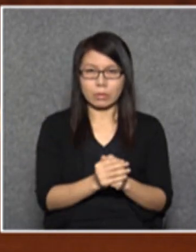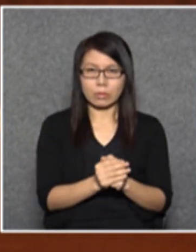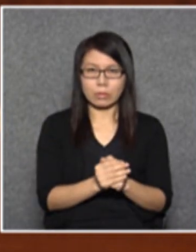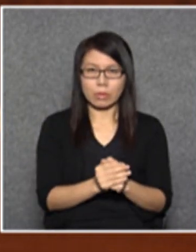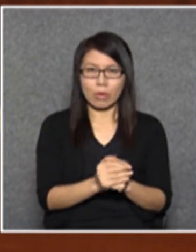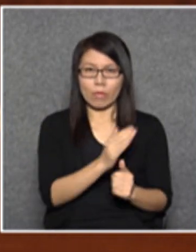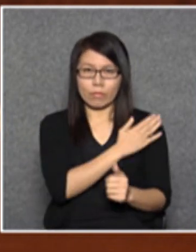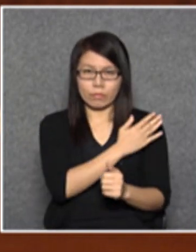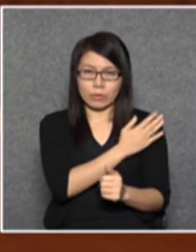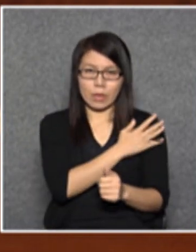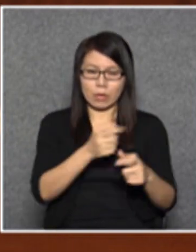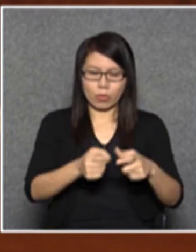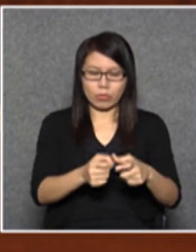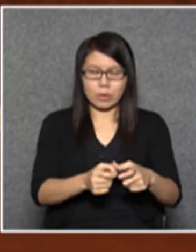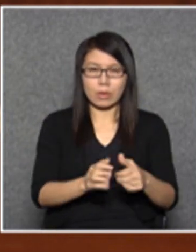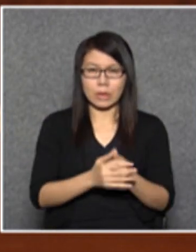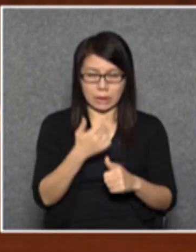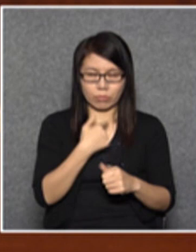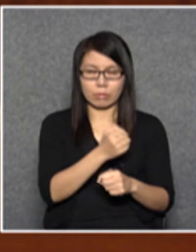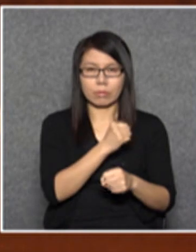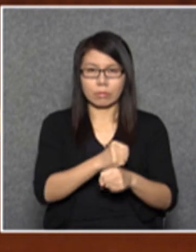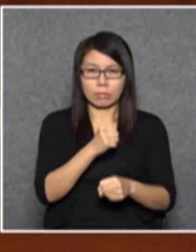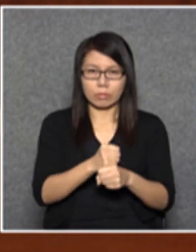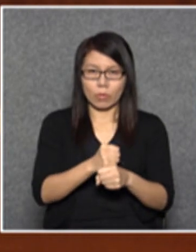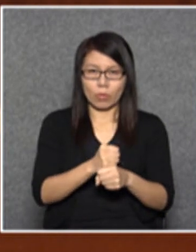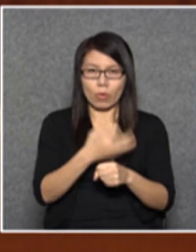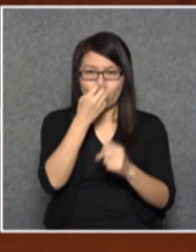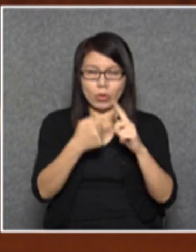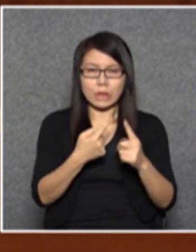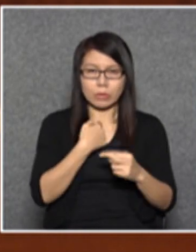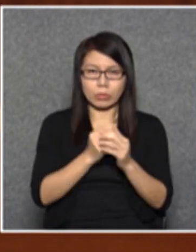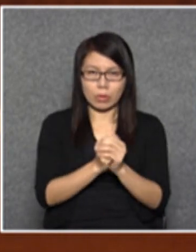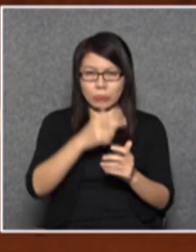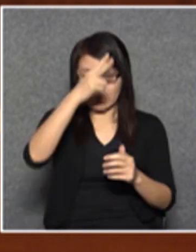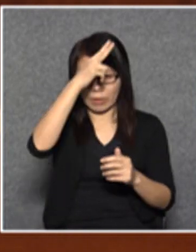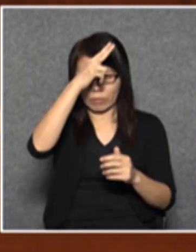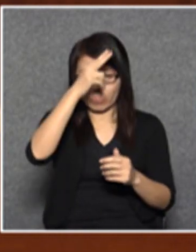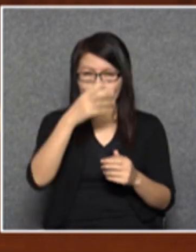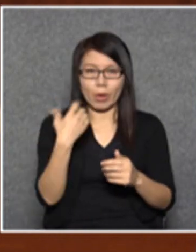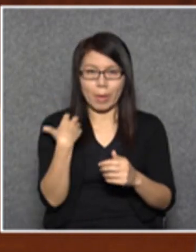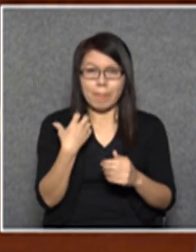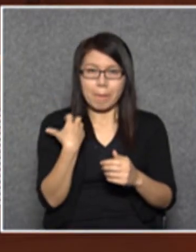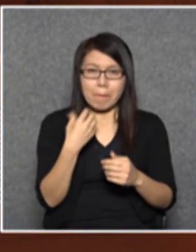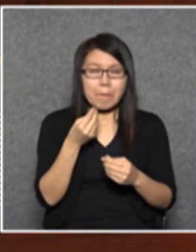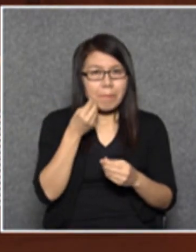承包商能夠咧係做到市民要求政府同埋佢哋提供嘅個服務水